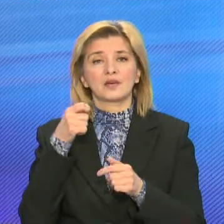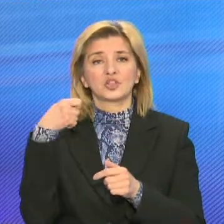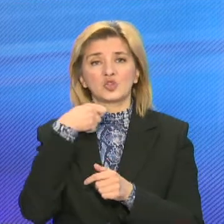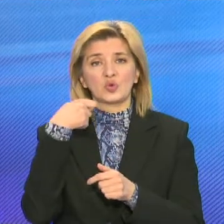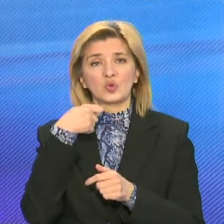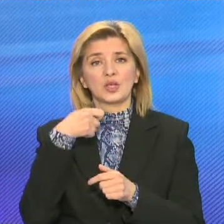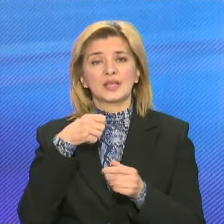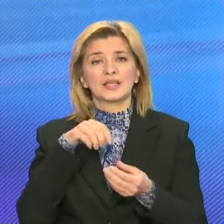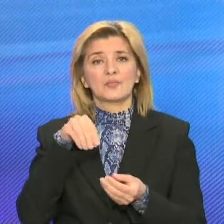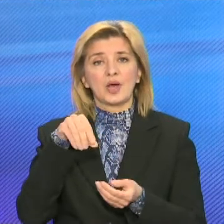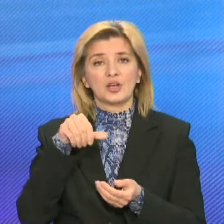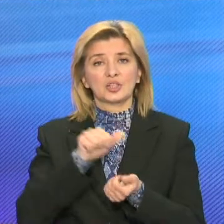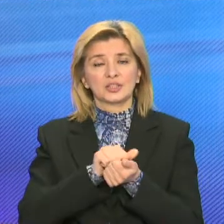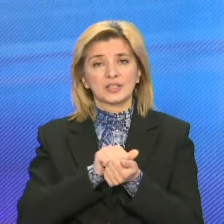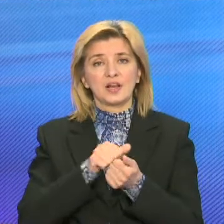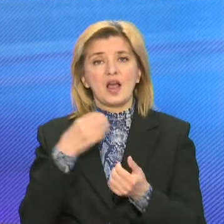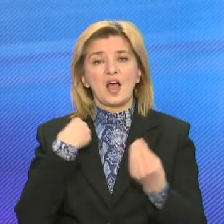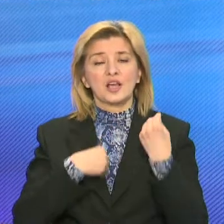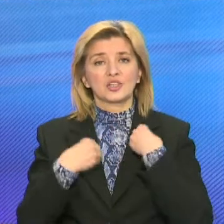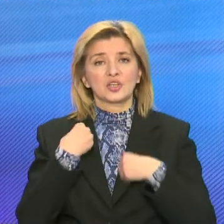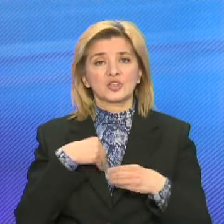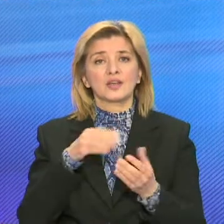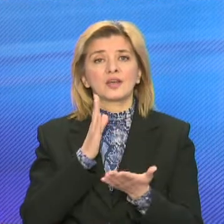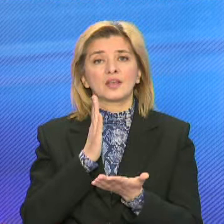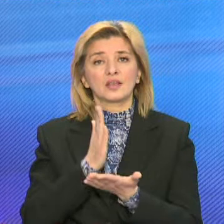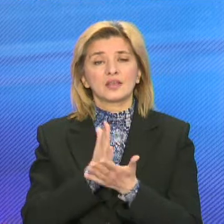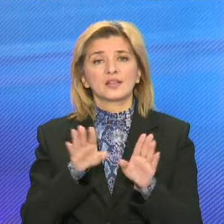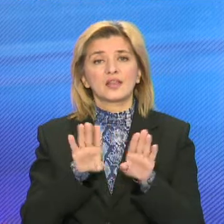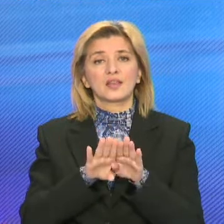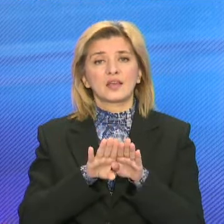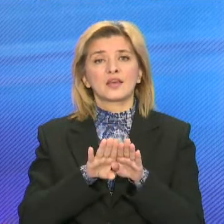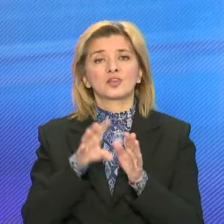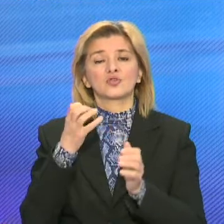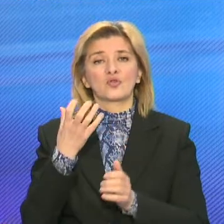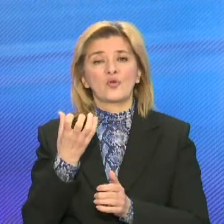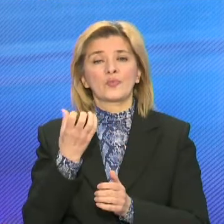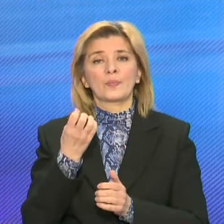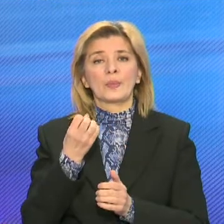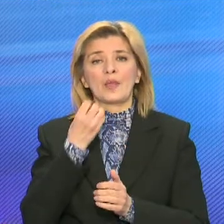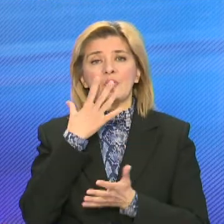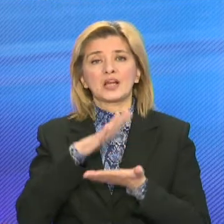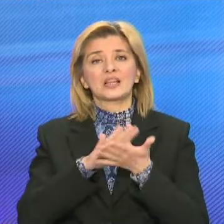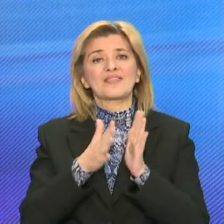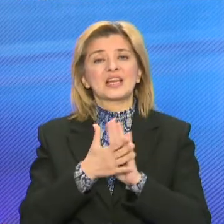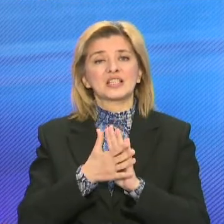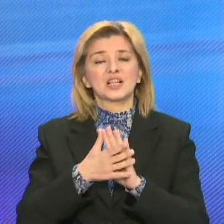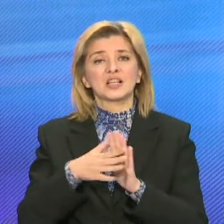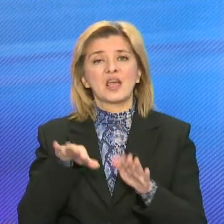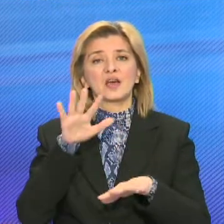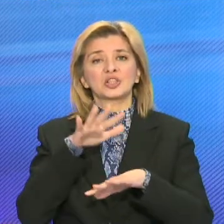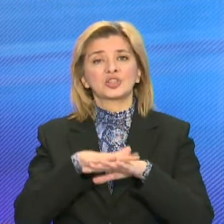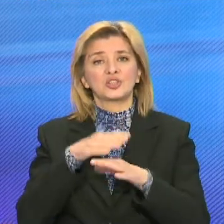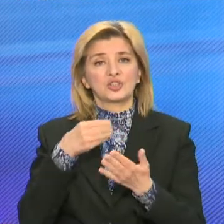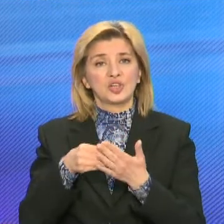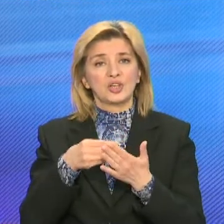востребованным является эта одежда. Действуют также благотворительные счета, которые актуализировал именно Союз молодежи с той целью, чтобы поступали